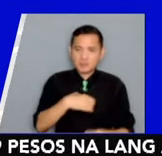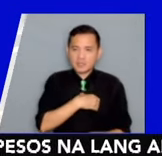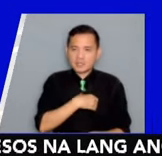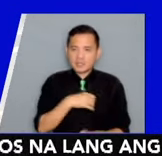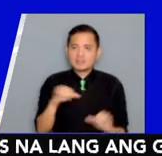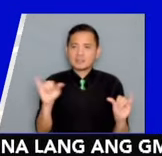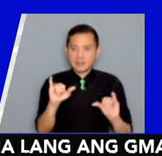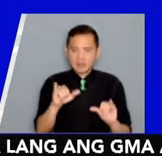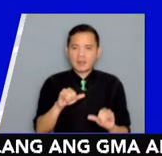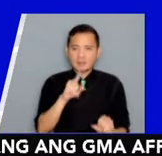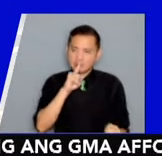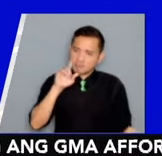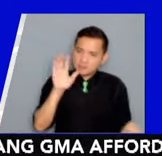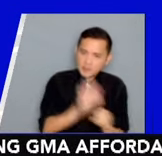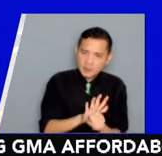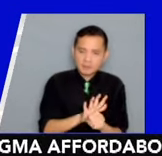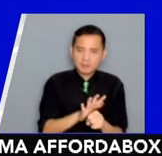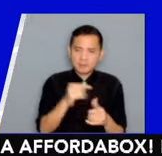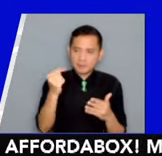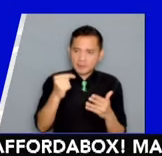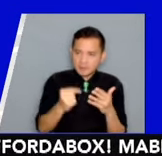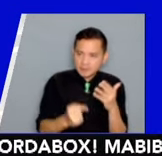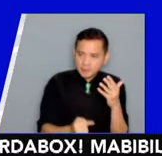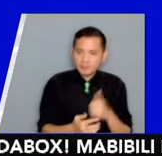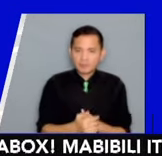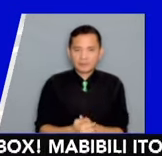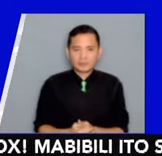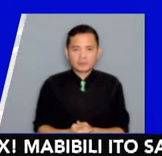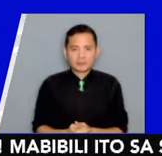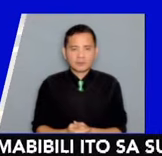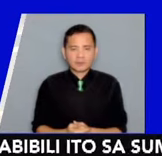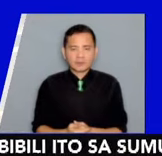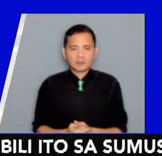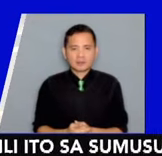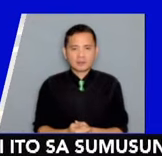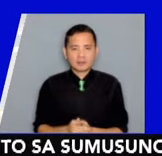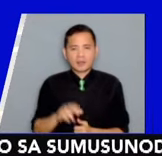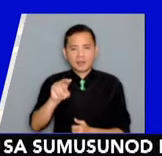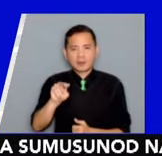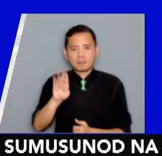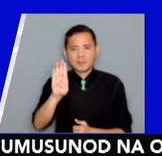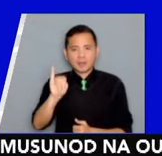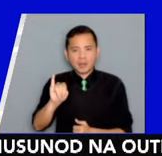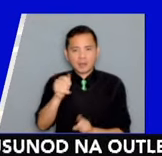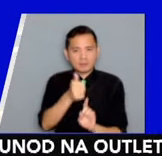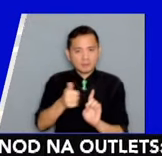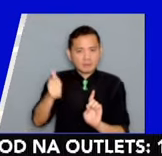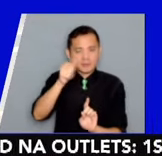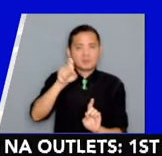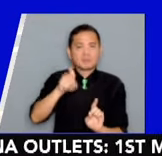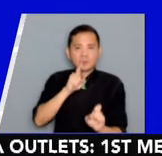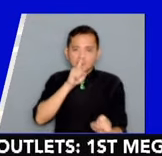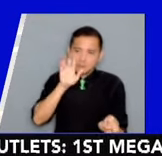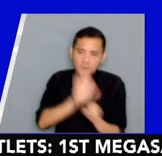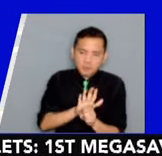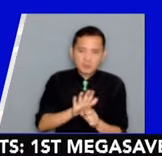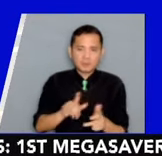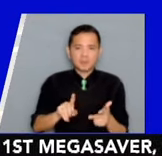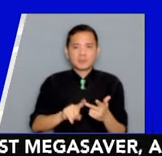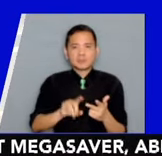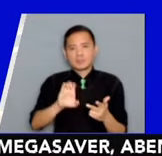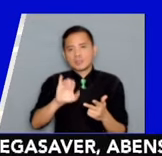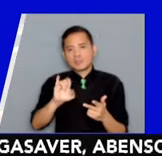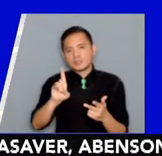General Marbil, bigyan ako ng garantiya ng NBI head at CIDG. Ako po